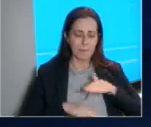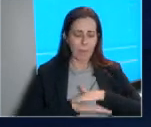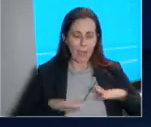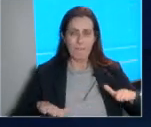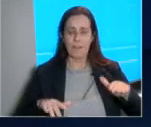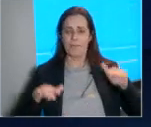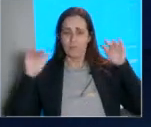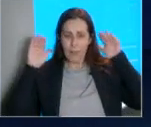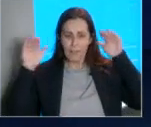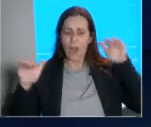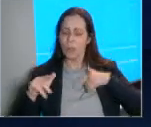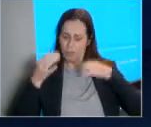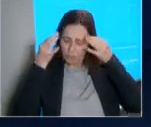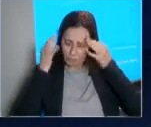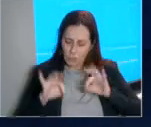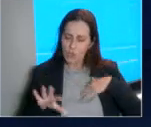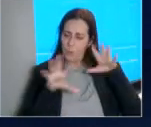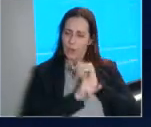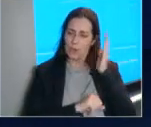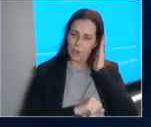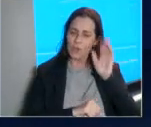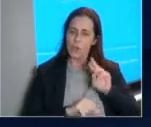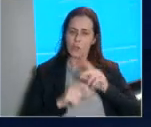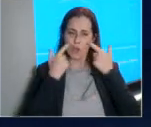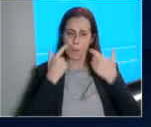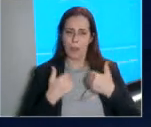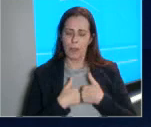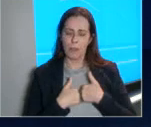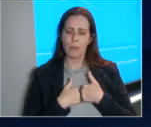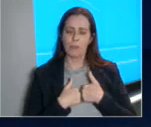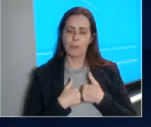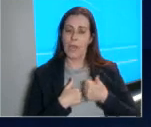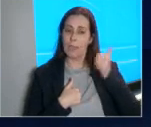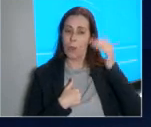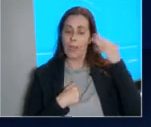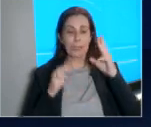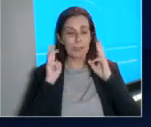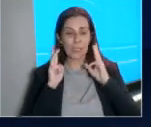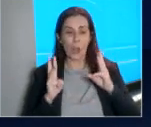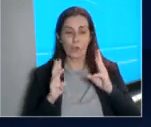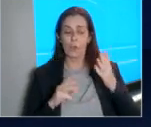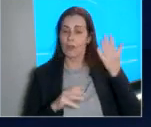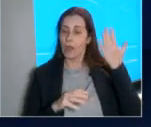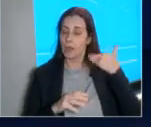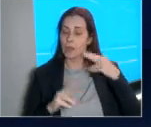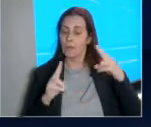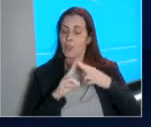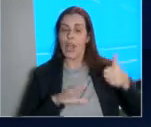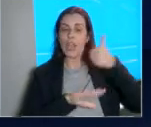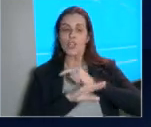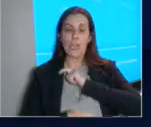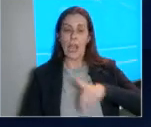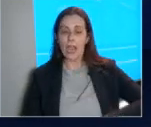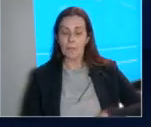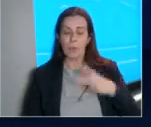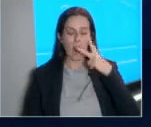ומעריכים את העובדה שאנחנו ישנים בלילה, ויש מי ששומר עלינו. אתמול הייתי בסדרות, היה מפגש ראשי רשויות. כן.